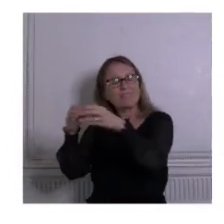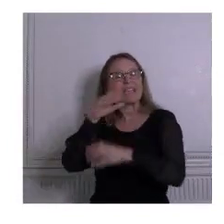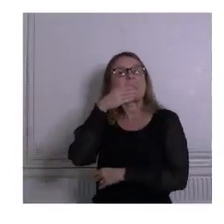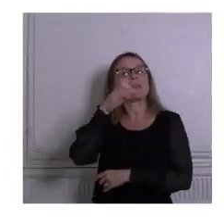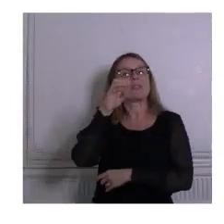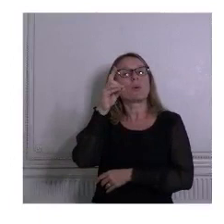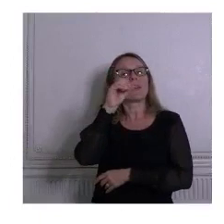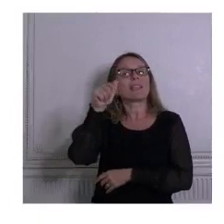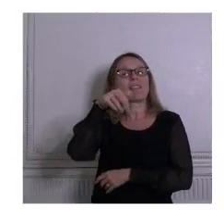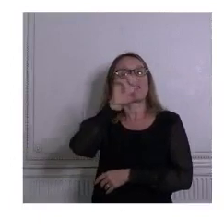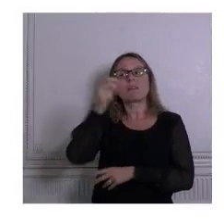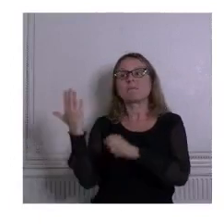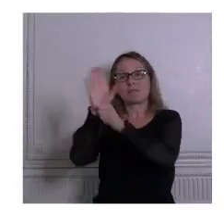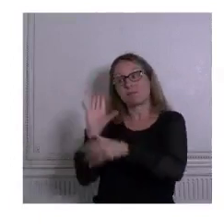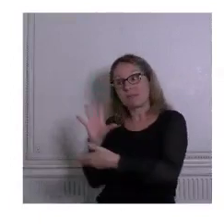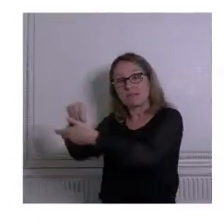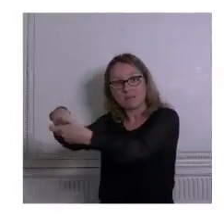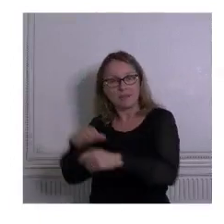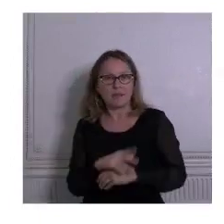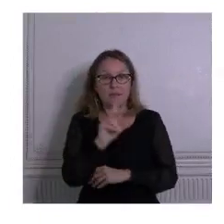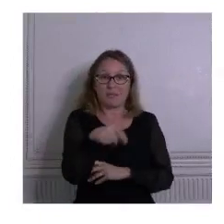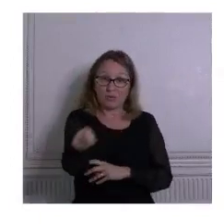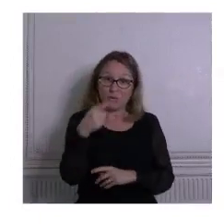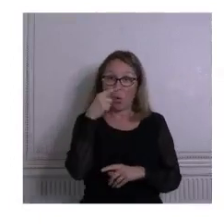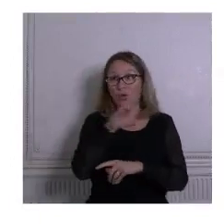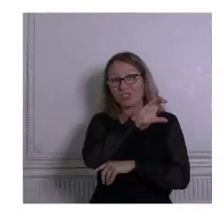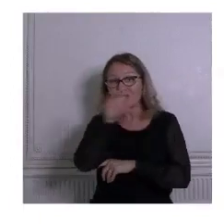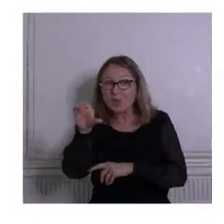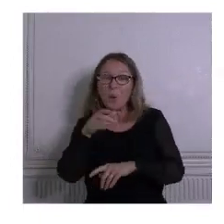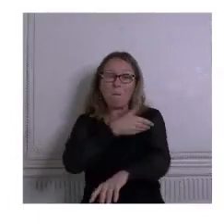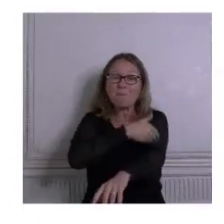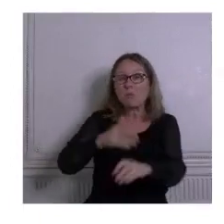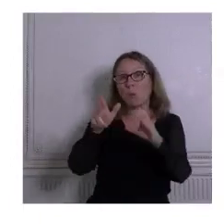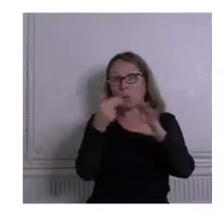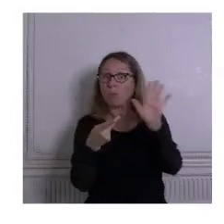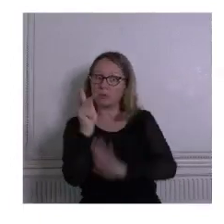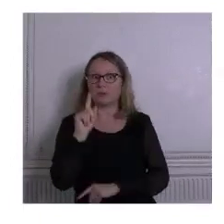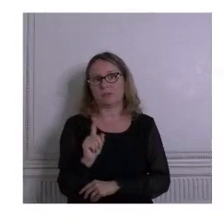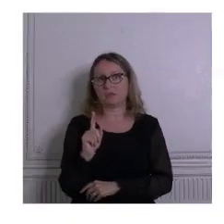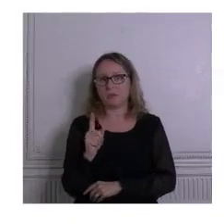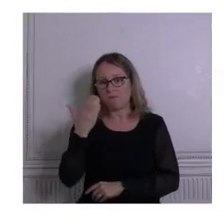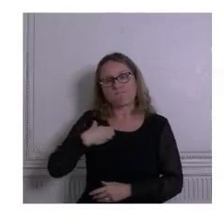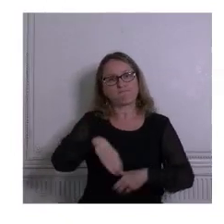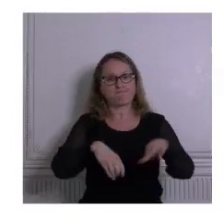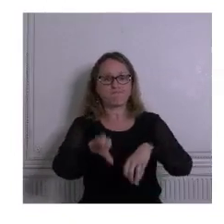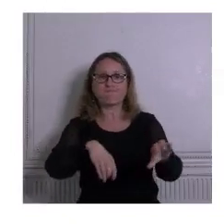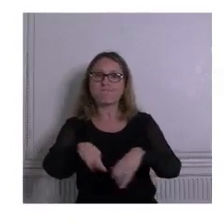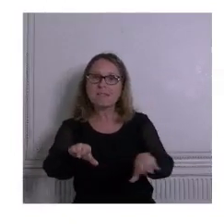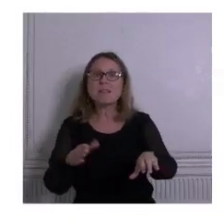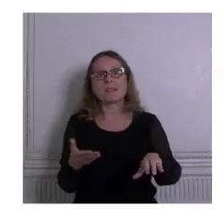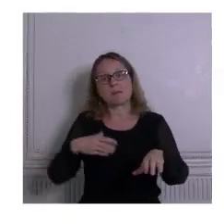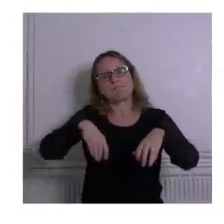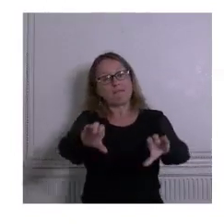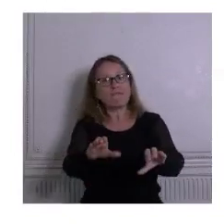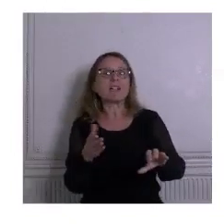somme, à 4 500 000 euros. 3 millions d'euros, c'est les trois quarts du budget que